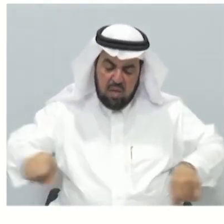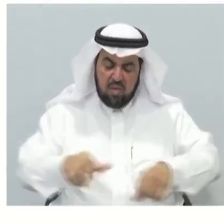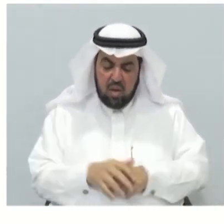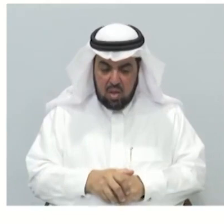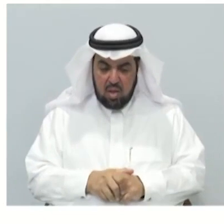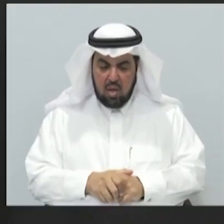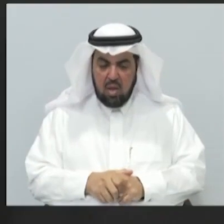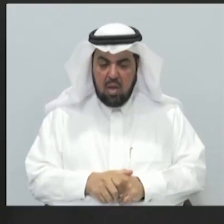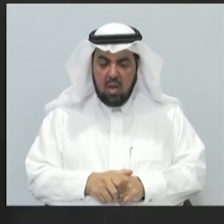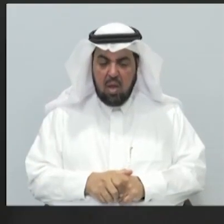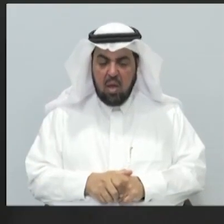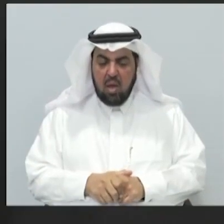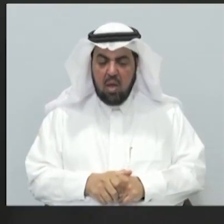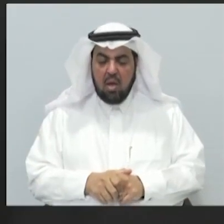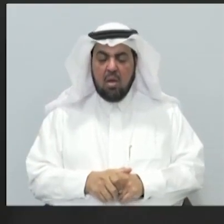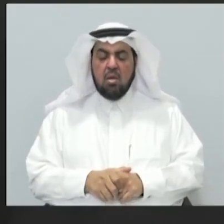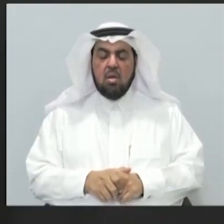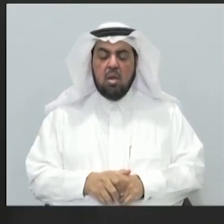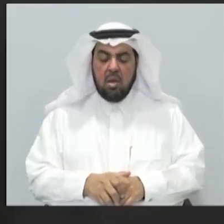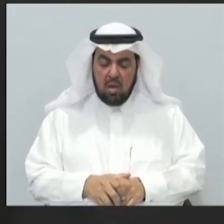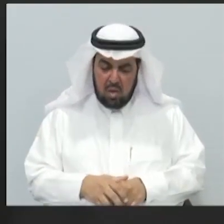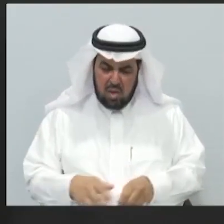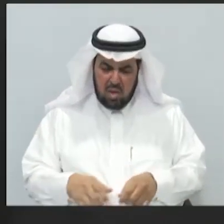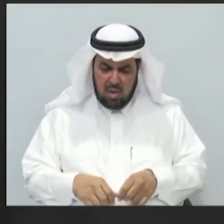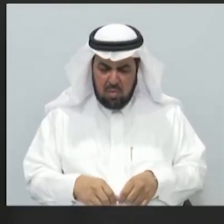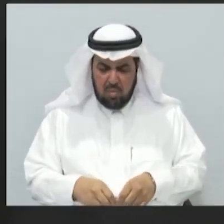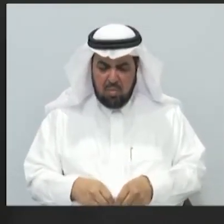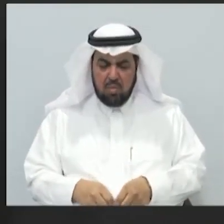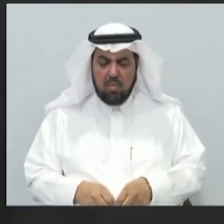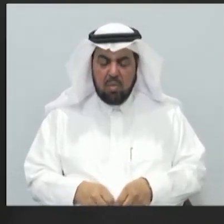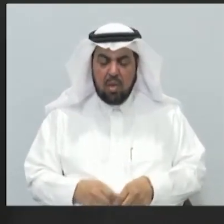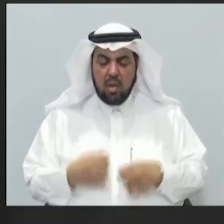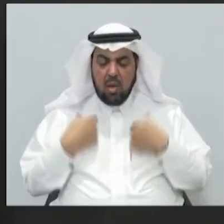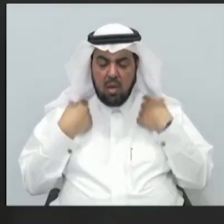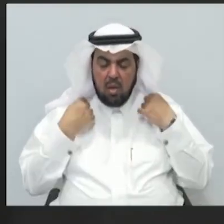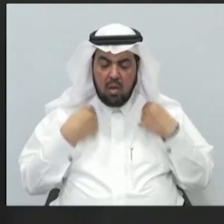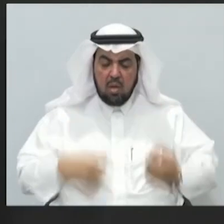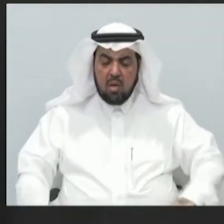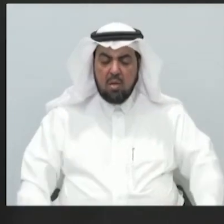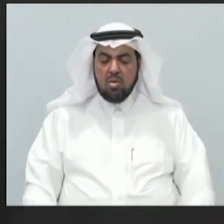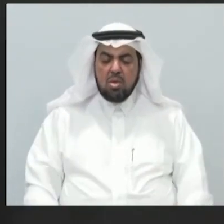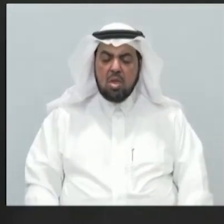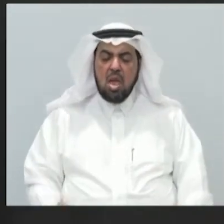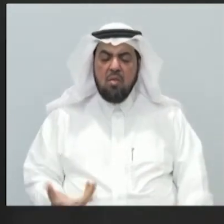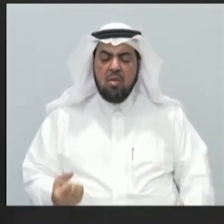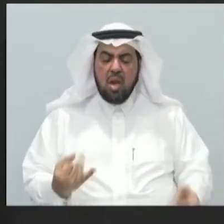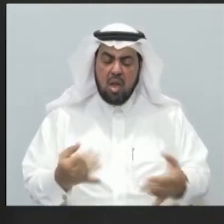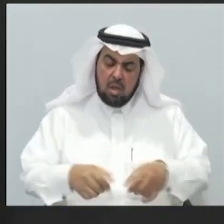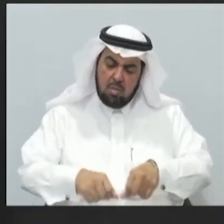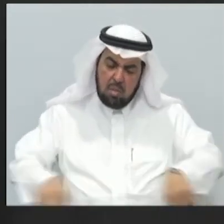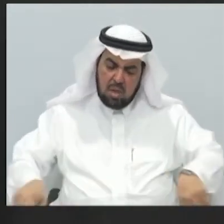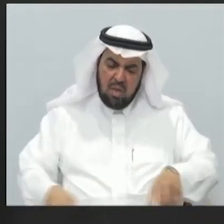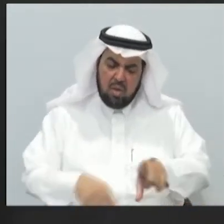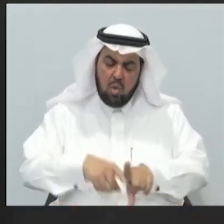بيكون عندنا بعد شوي مثال من واقع الحياه مثال واقعي راح نستكشف كيف نجيب المسافات